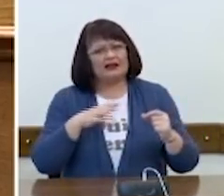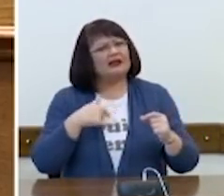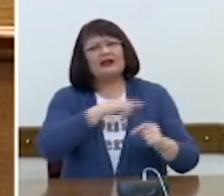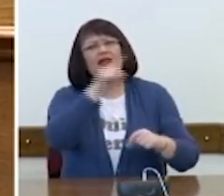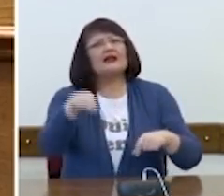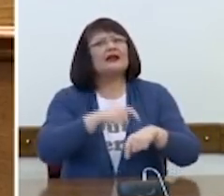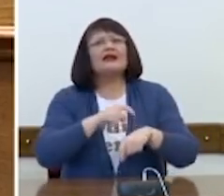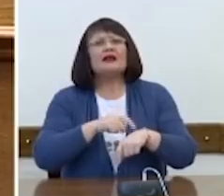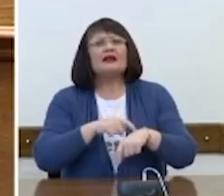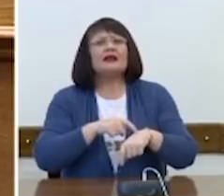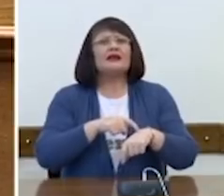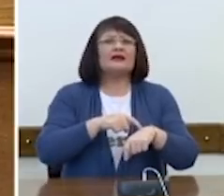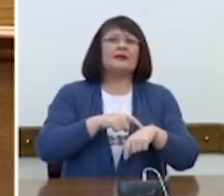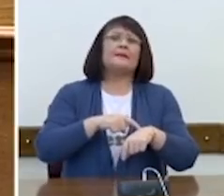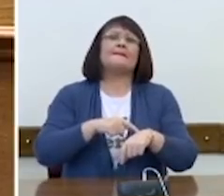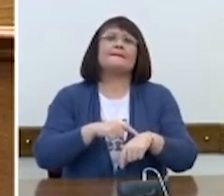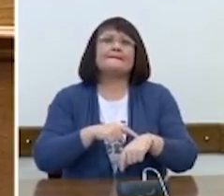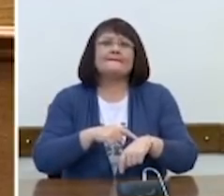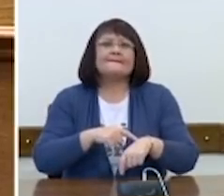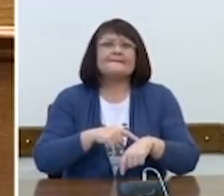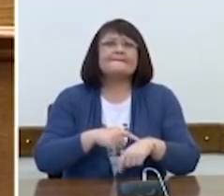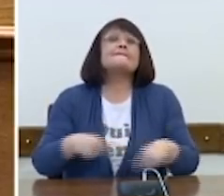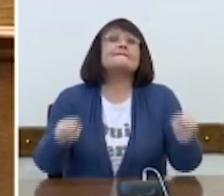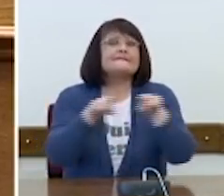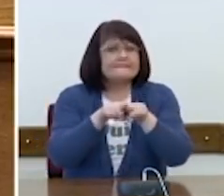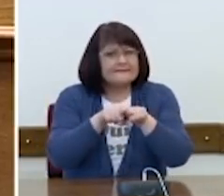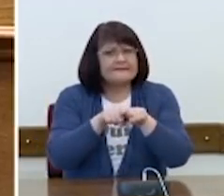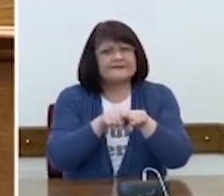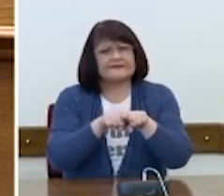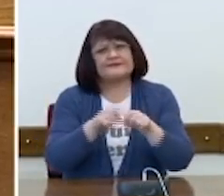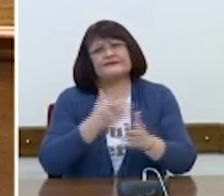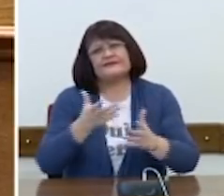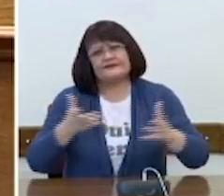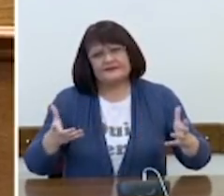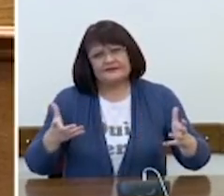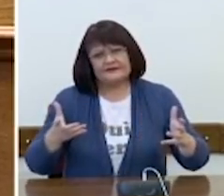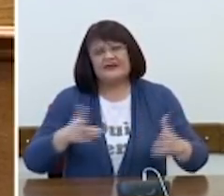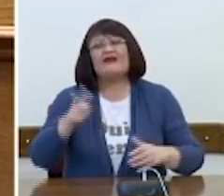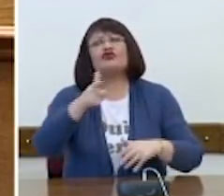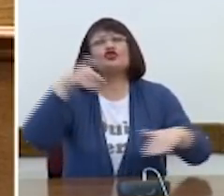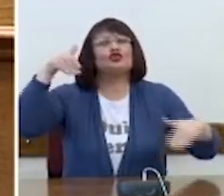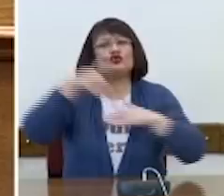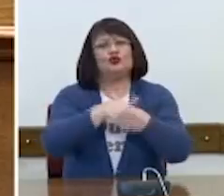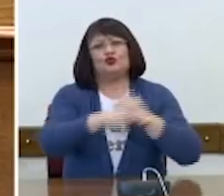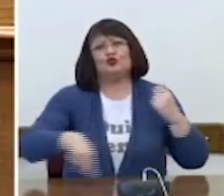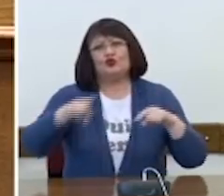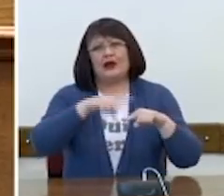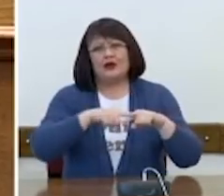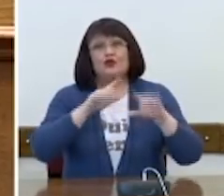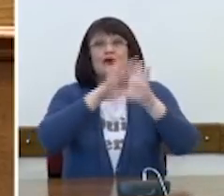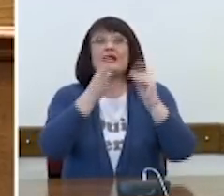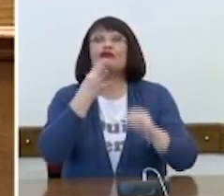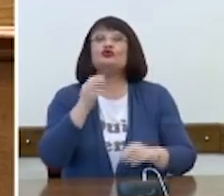μόνο απτό αποτέλεσμα. Μαζί βέβαια με τη μεγαλύτερη φτωχοποίηση του ελληνικού λαού. Για όλους αυτούς τους